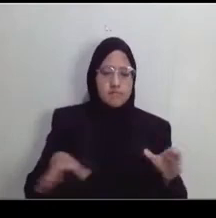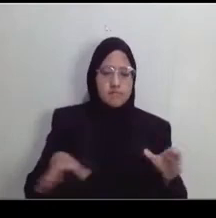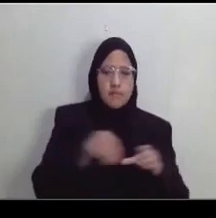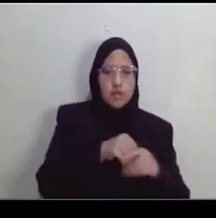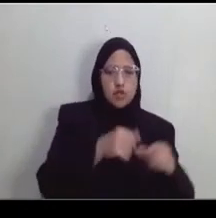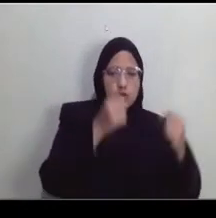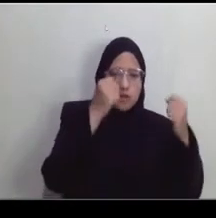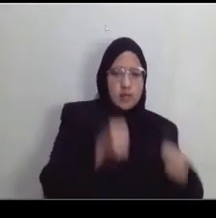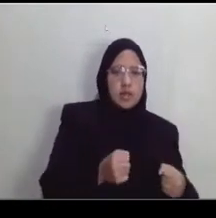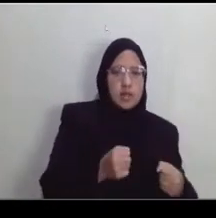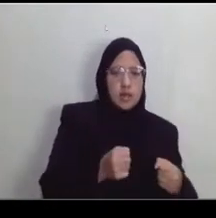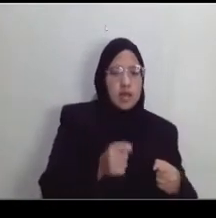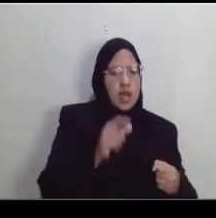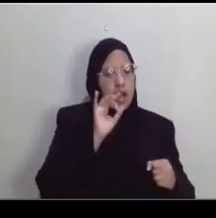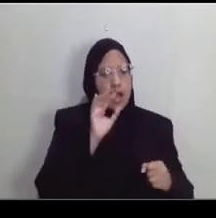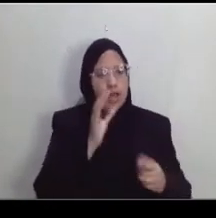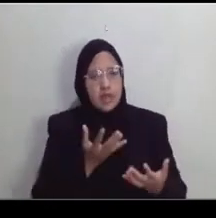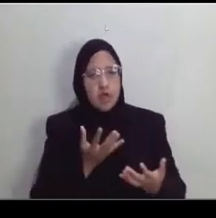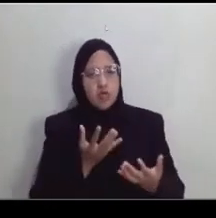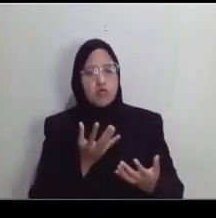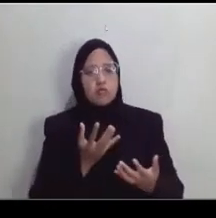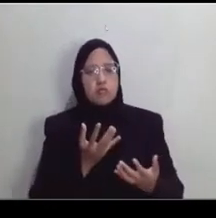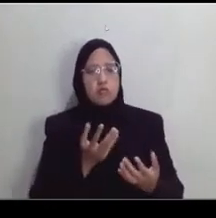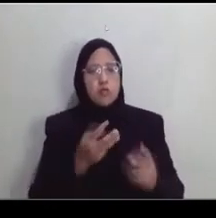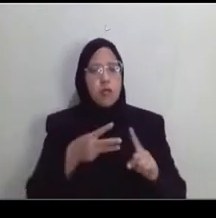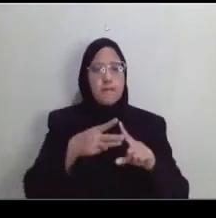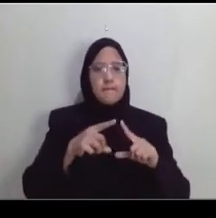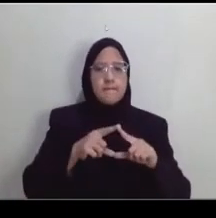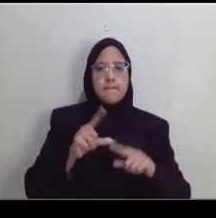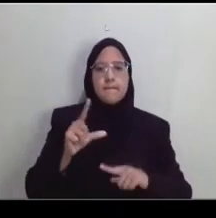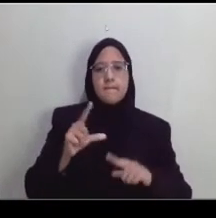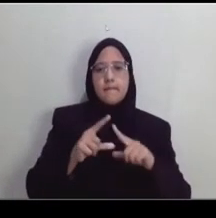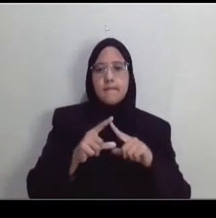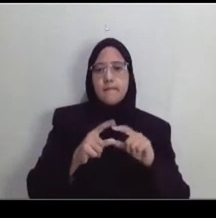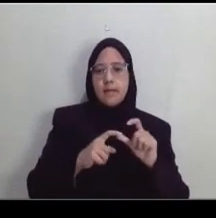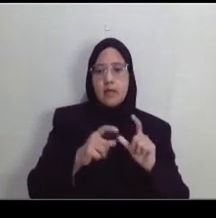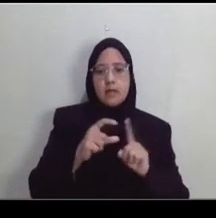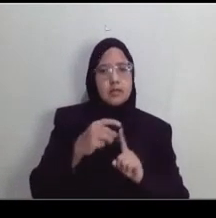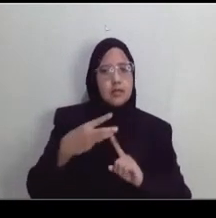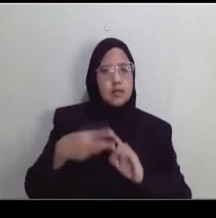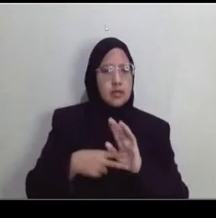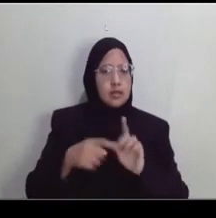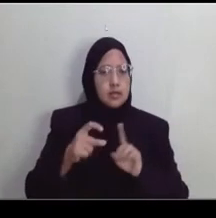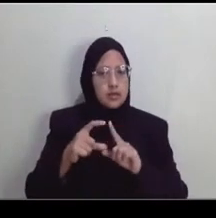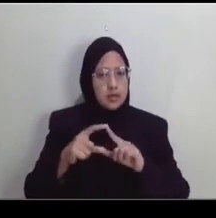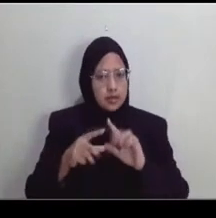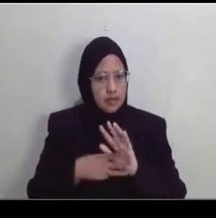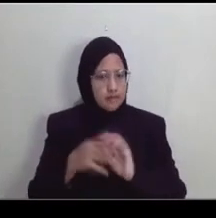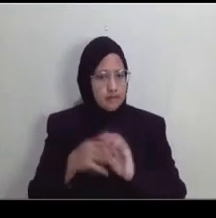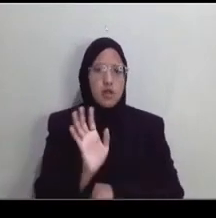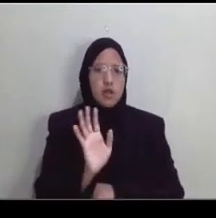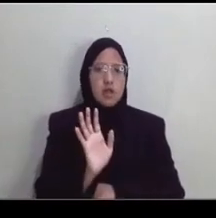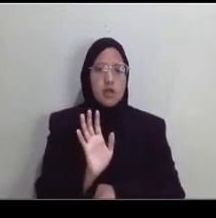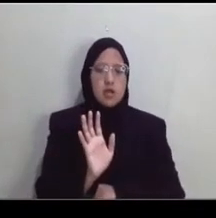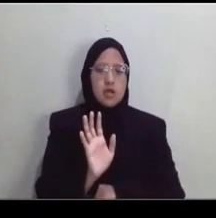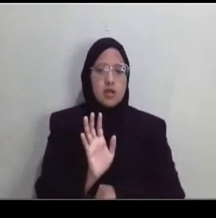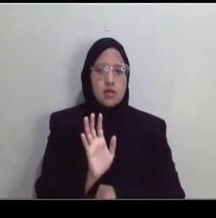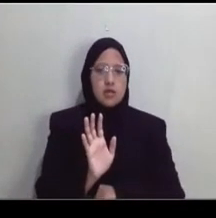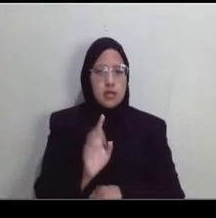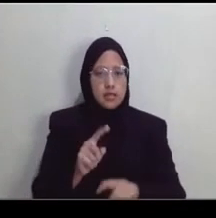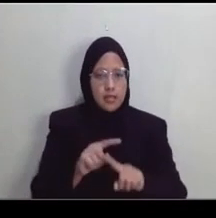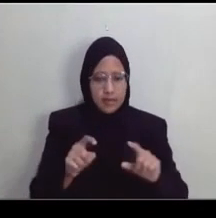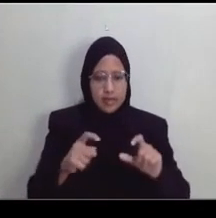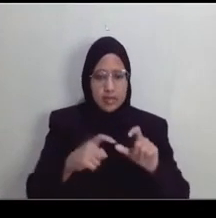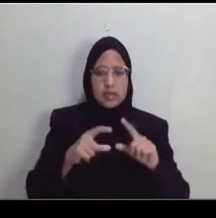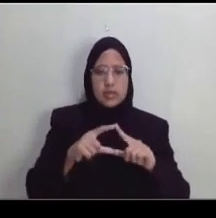pembalasan atau retributif dan pemberi efek Jera sanksi dalam pelanggaran etika